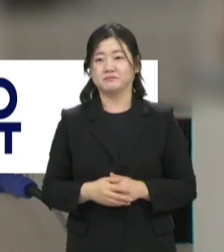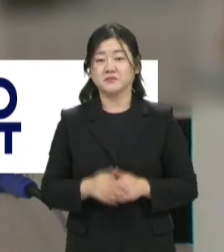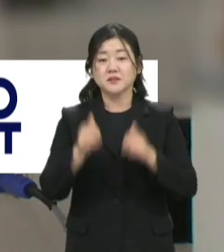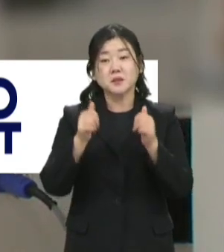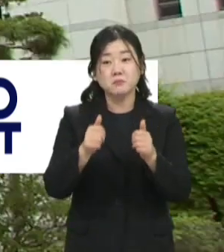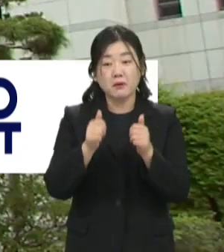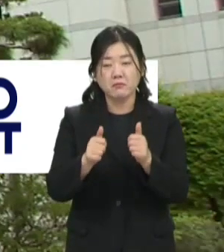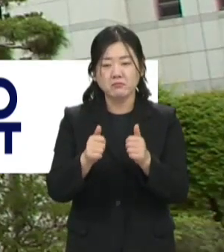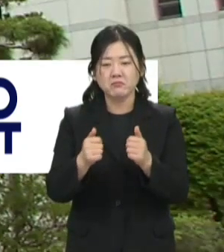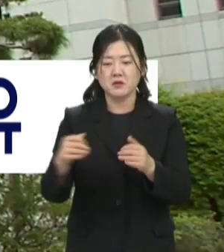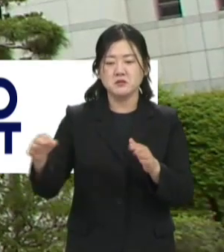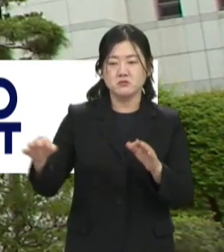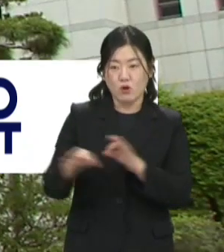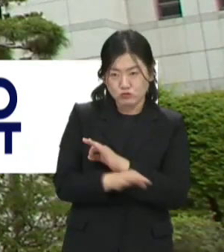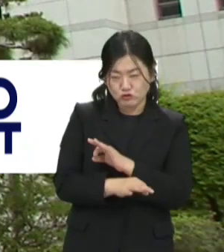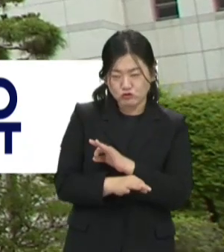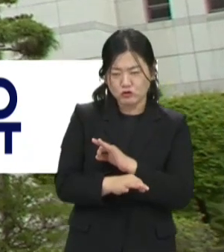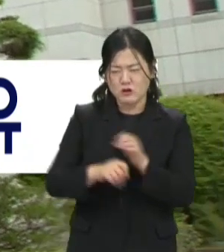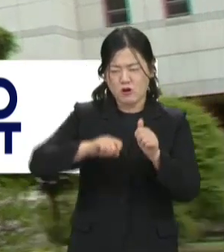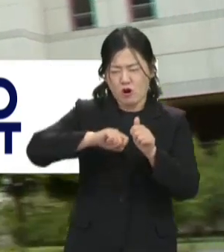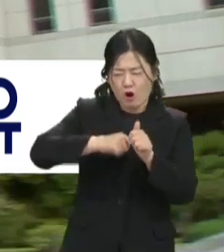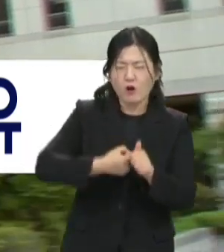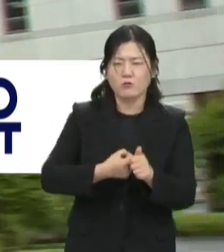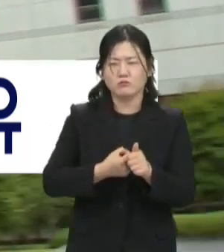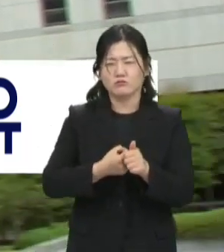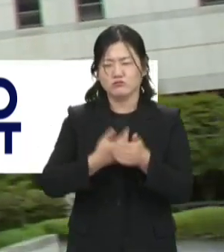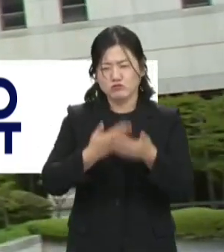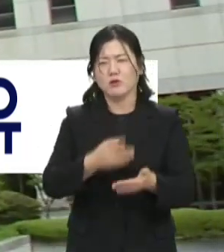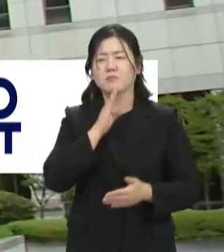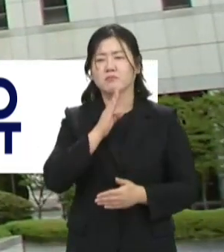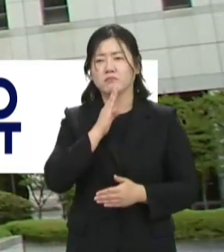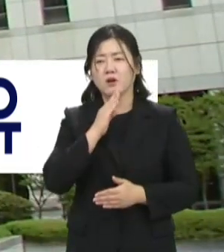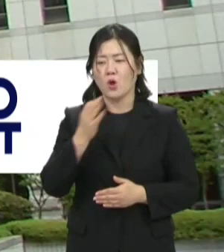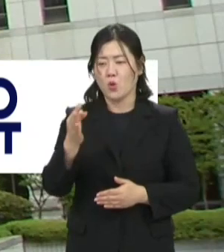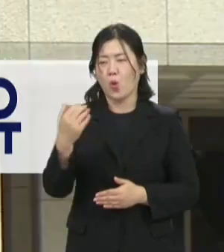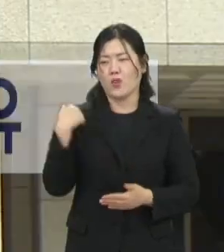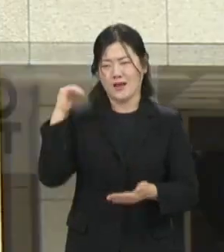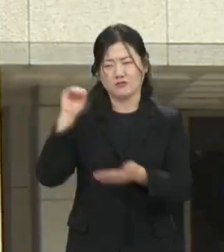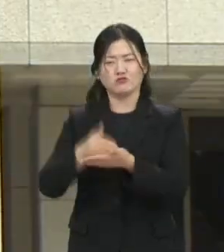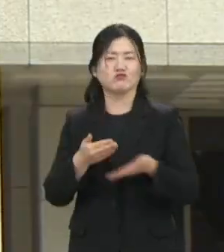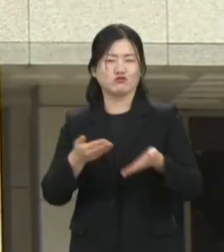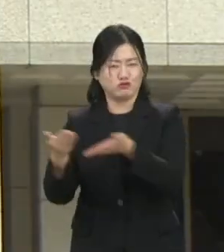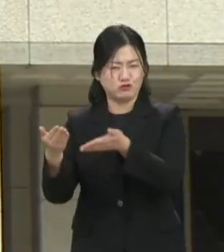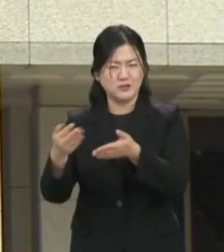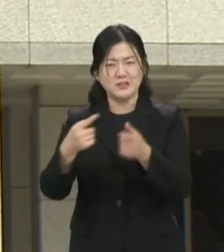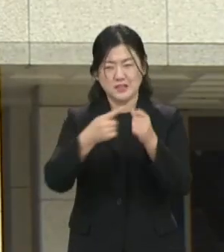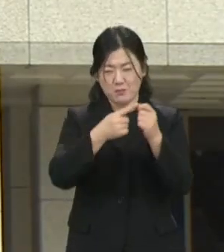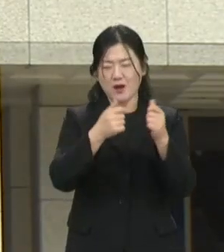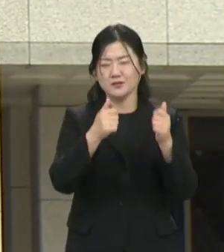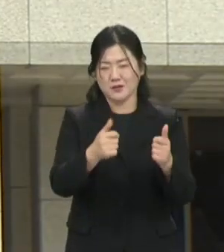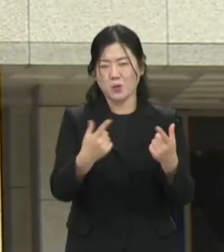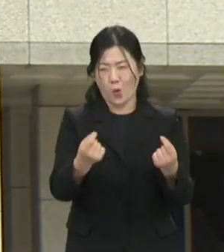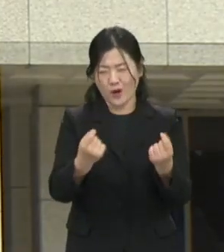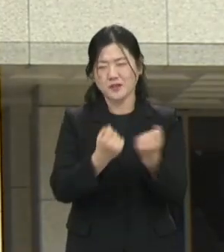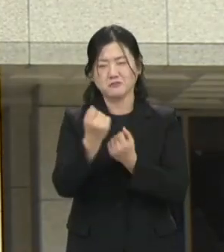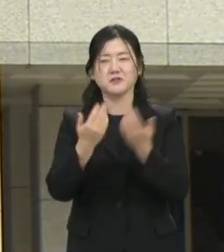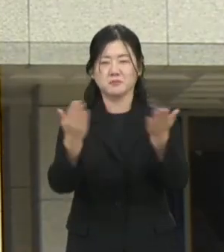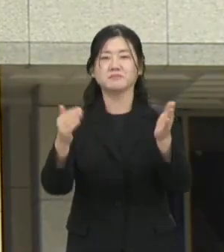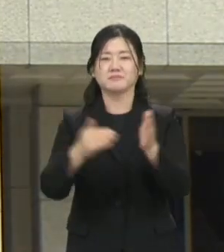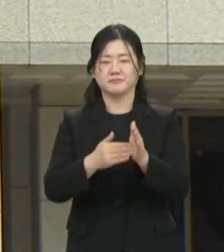재판부는 뇌물 소수는 엄중처벌이 불가피하지만 돈을 되돌려준 점을 볼 때 일심 판단이 합리적이라고